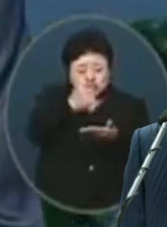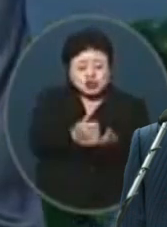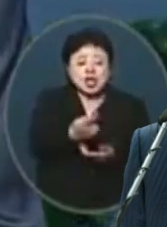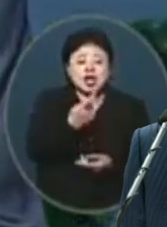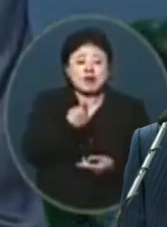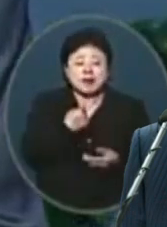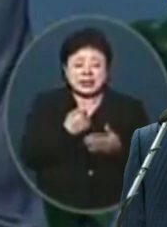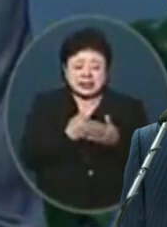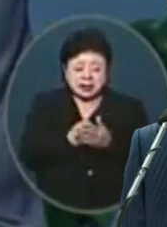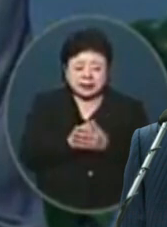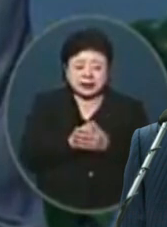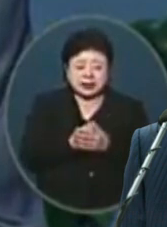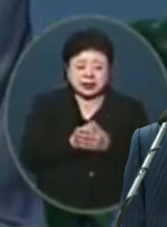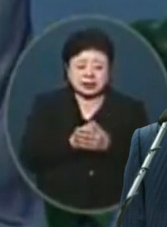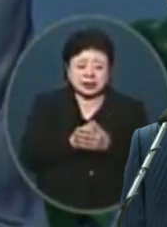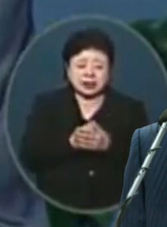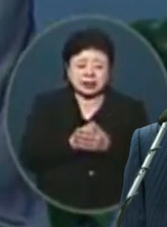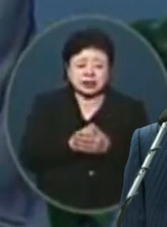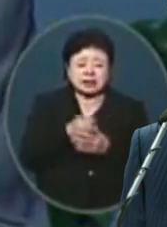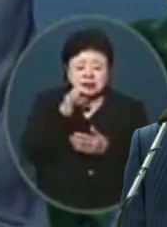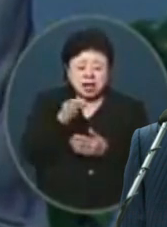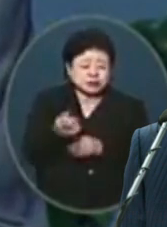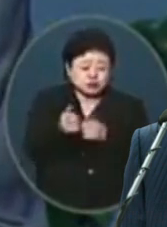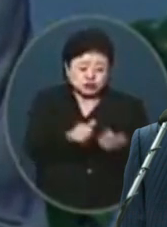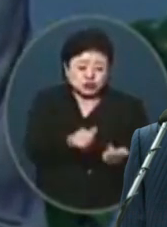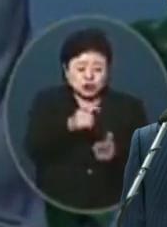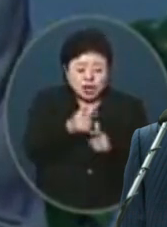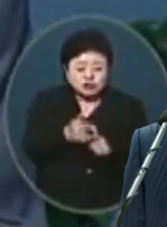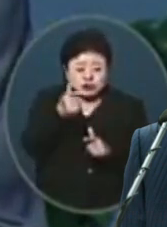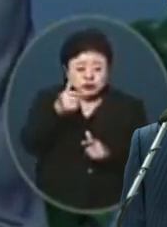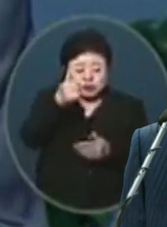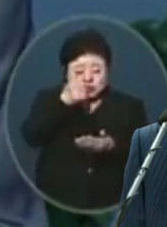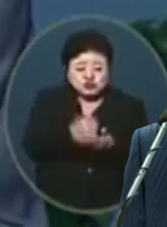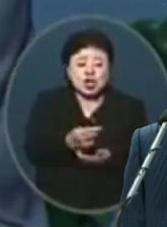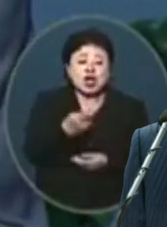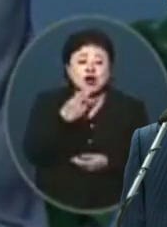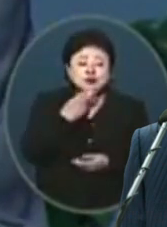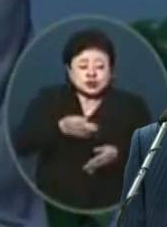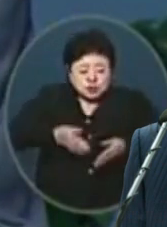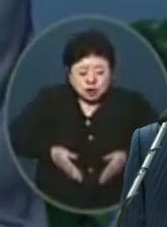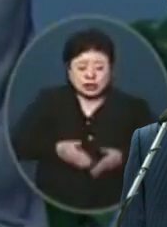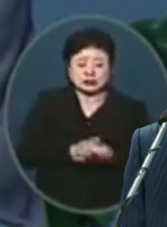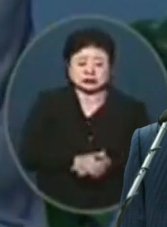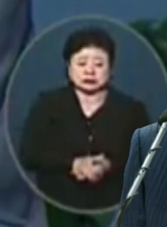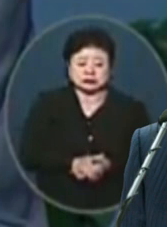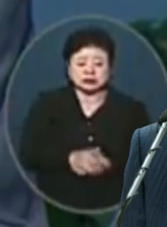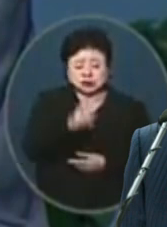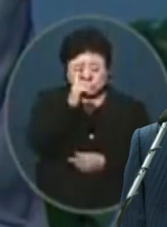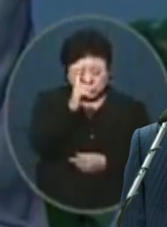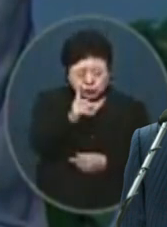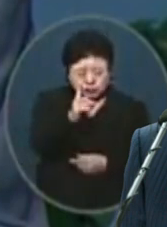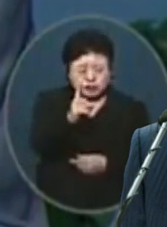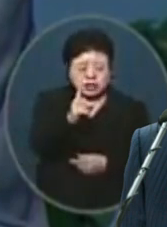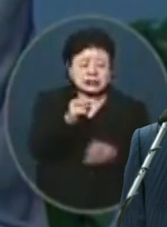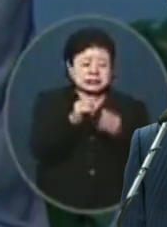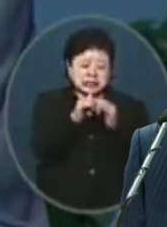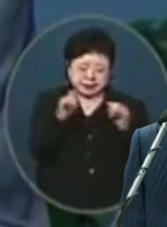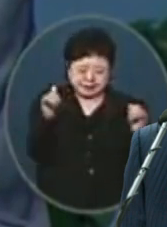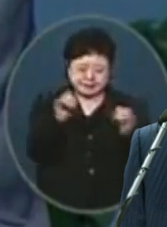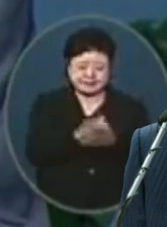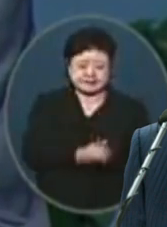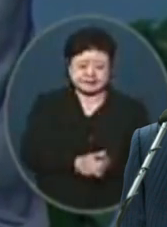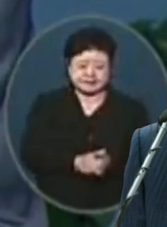지었기 때문에 그 값으로 죽는데 예수님은 죄 없이 태어난 유일한 사람인